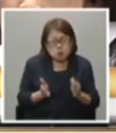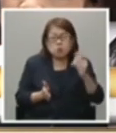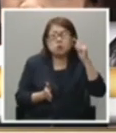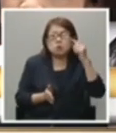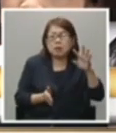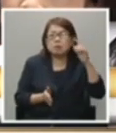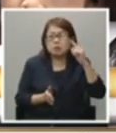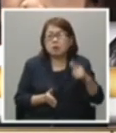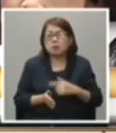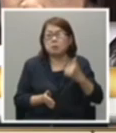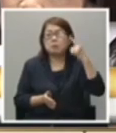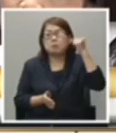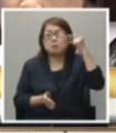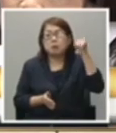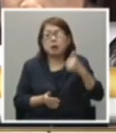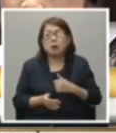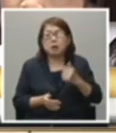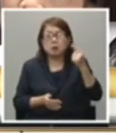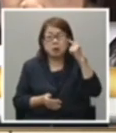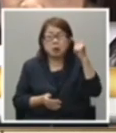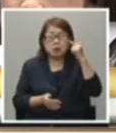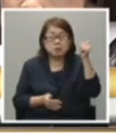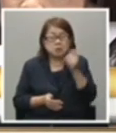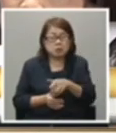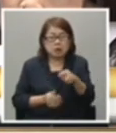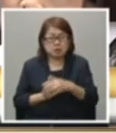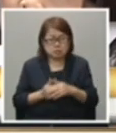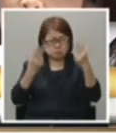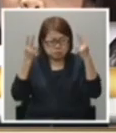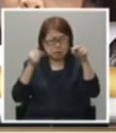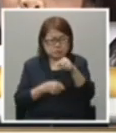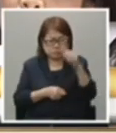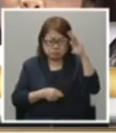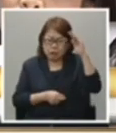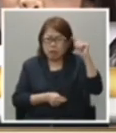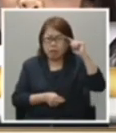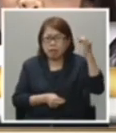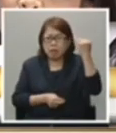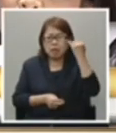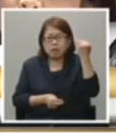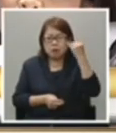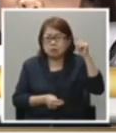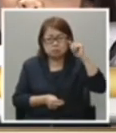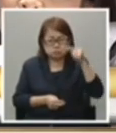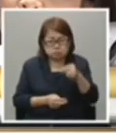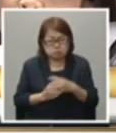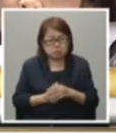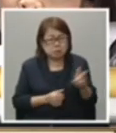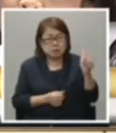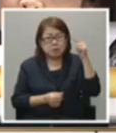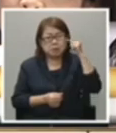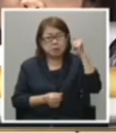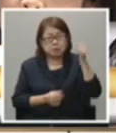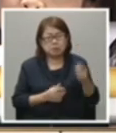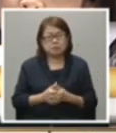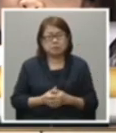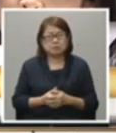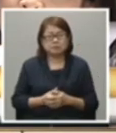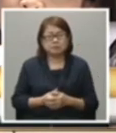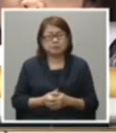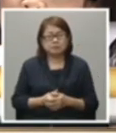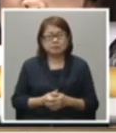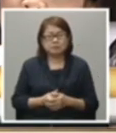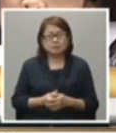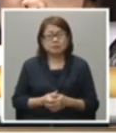เขาจะรู้ดีกว่าท่านซะอีกที่เป็นผู้นำของประเทศที่เป็นผู้บริหารของประเทศ